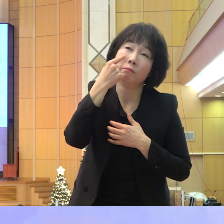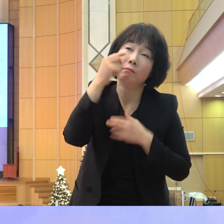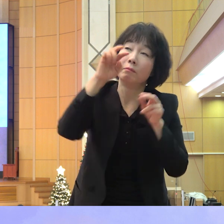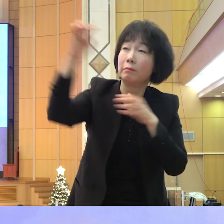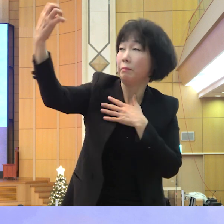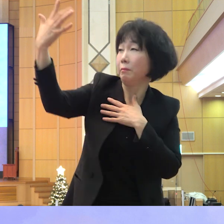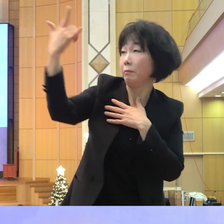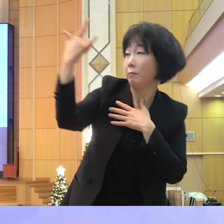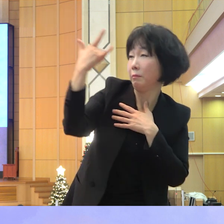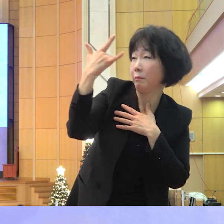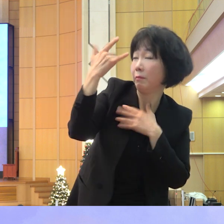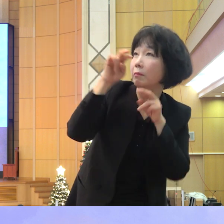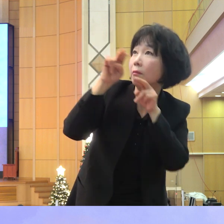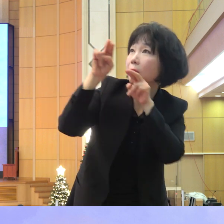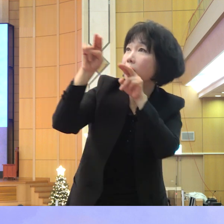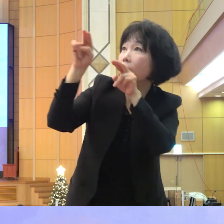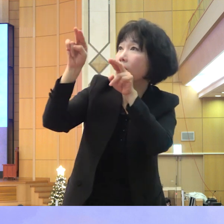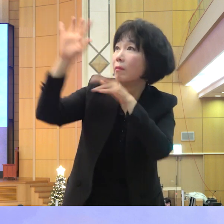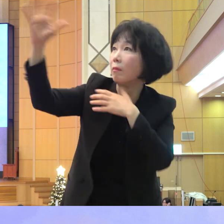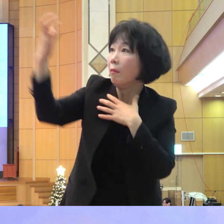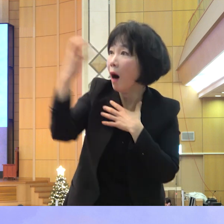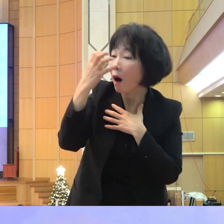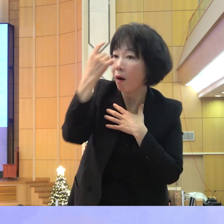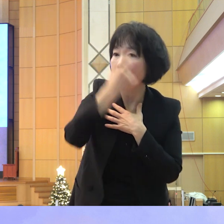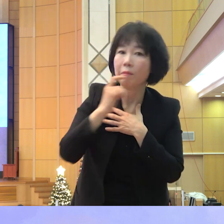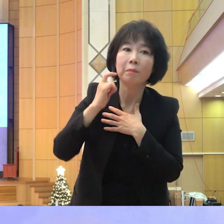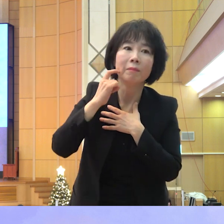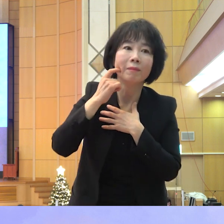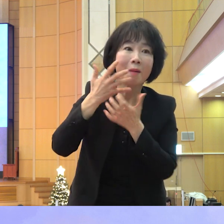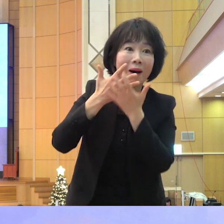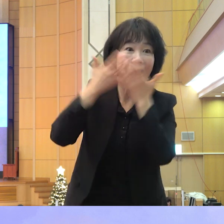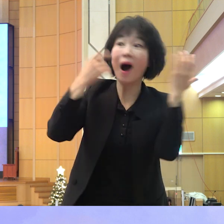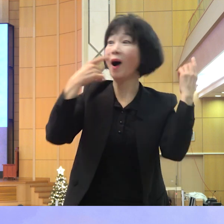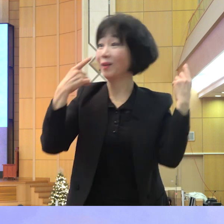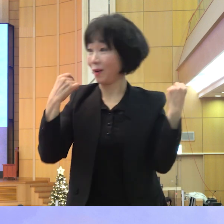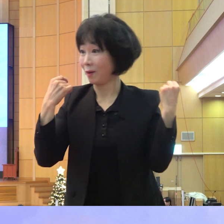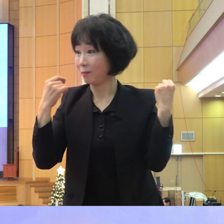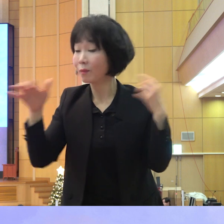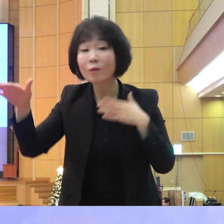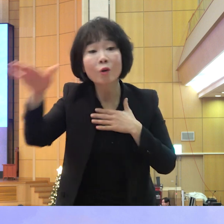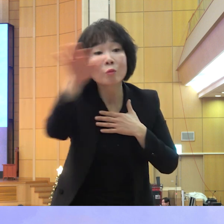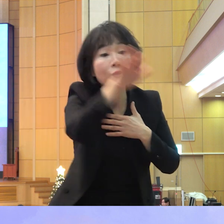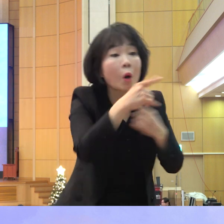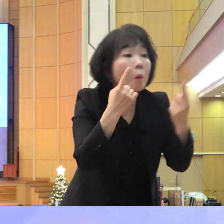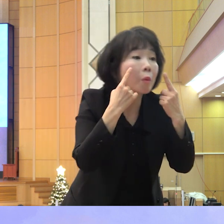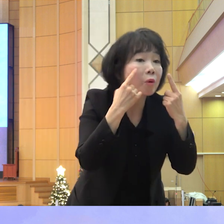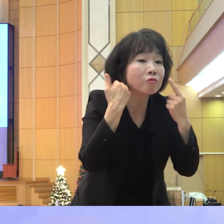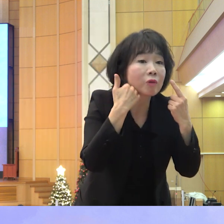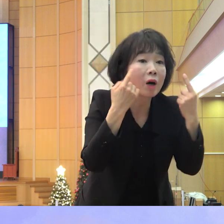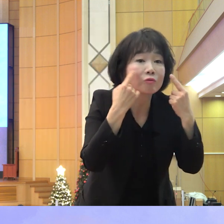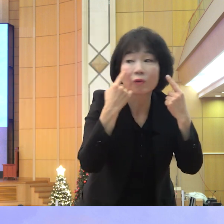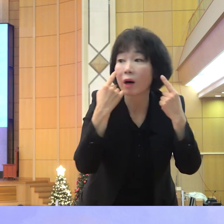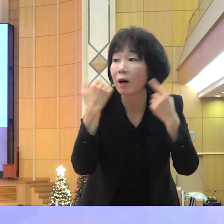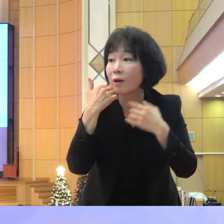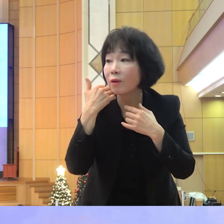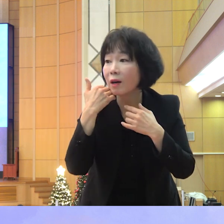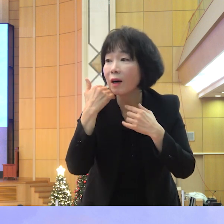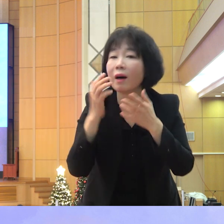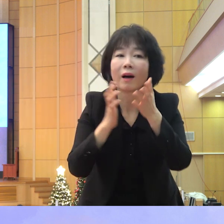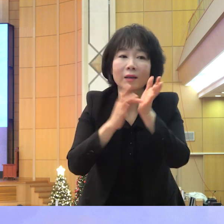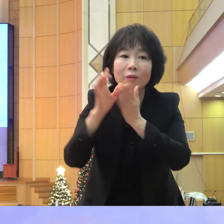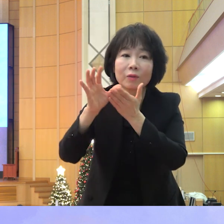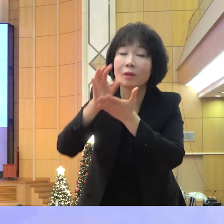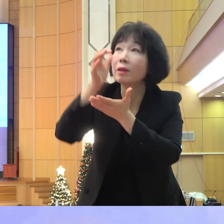빛을 발하는 게 했잖아. 그래서 해바라기를 했잖아. 그러면 이런 것도 하나의 좋은 이야기는 하지만 해를 바라보다가